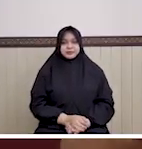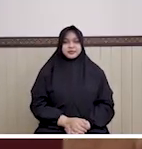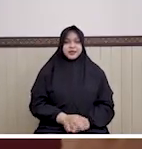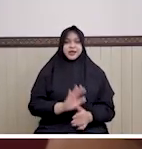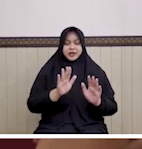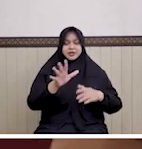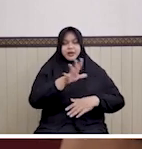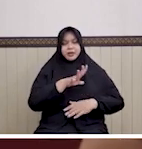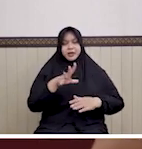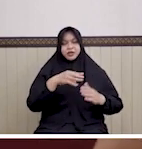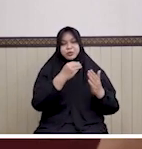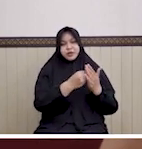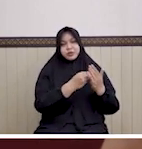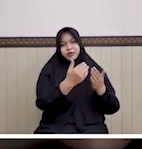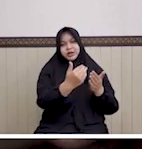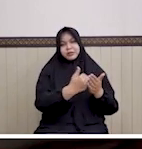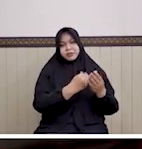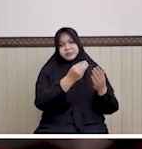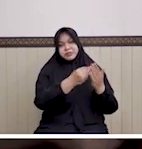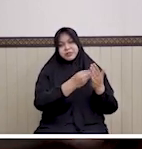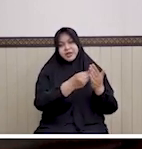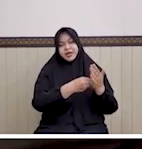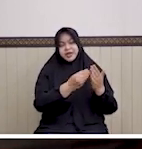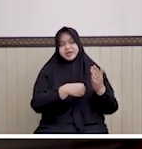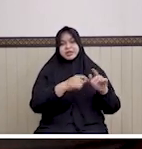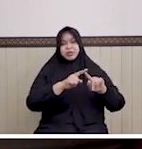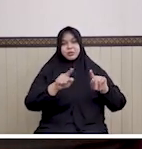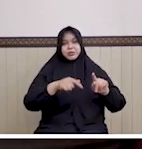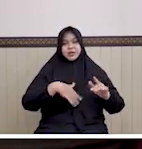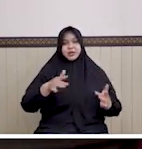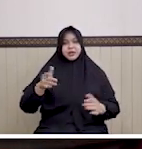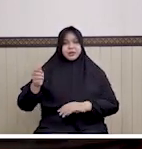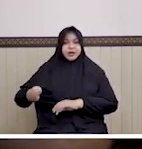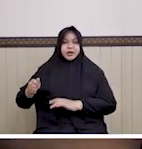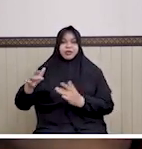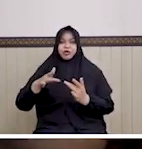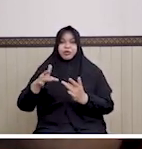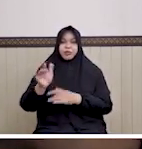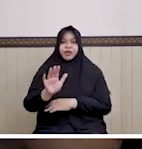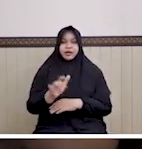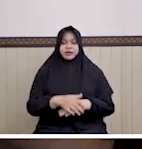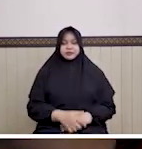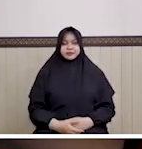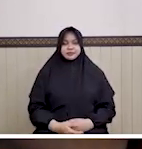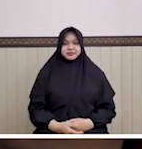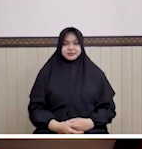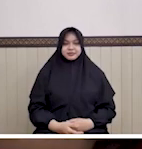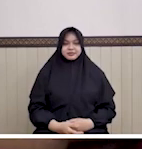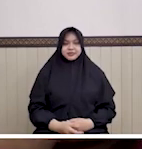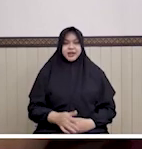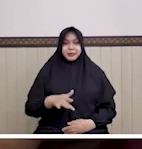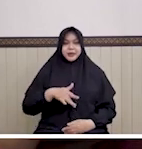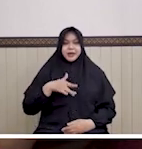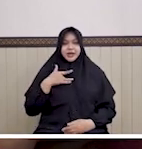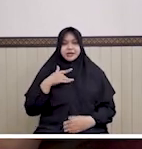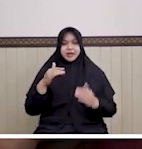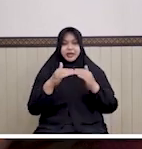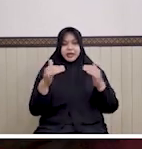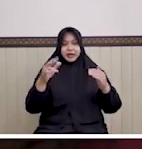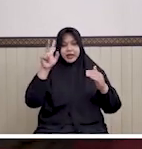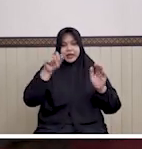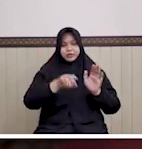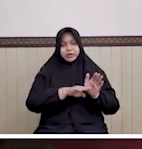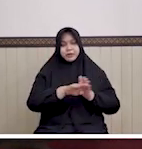berkas RT yaitu karena tadi Pak bicaranya sudah bukan legalistik formal lagi tapi rasa keadilannya yang harus kita